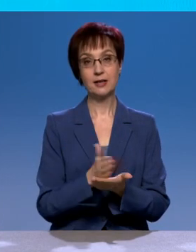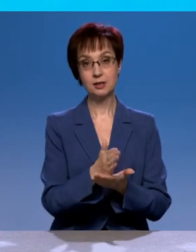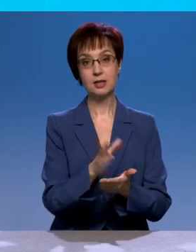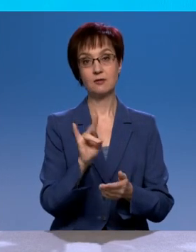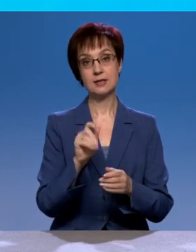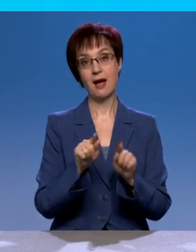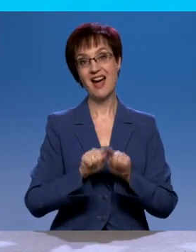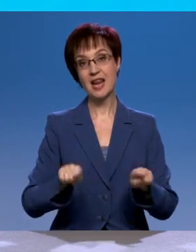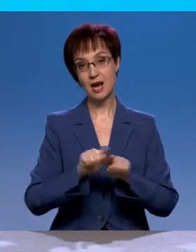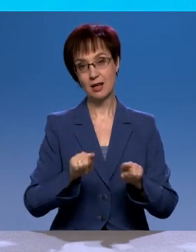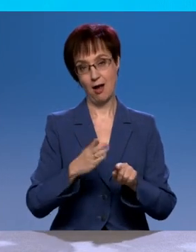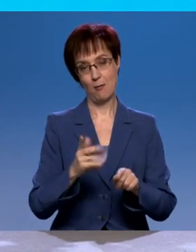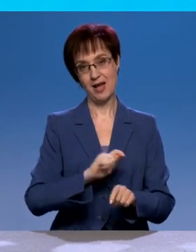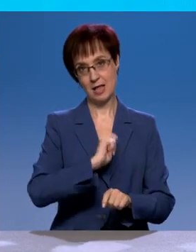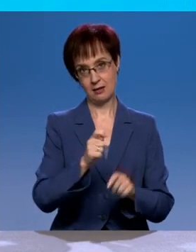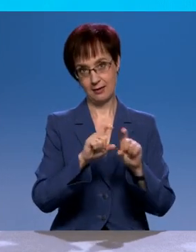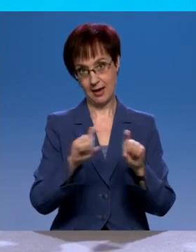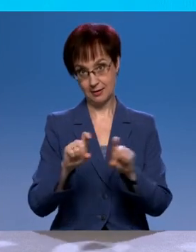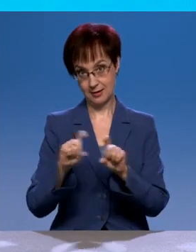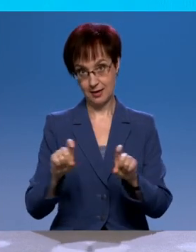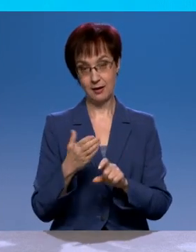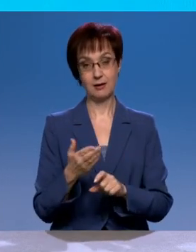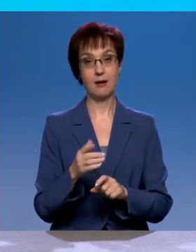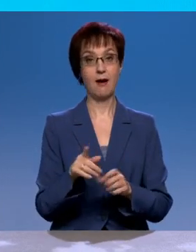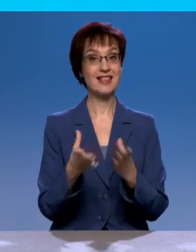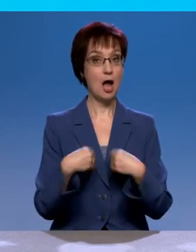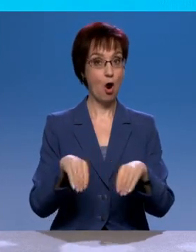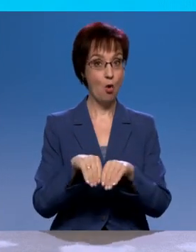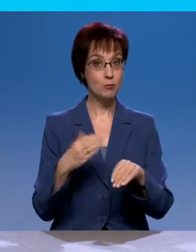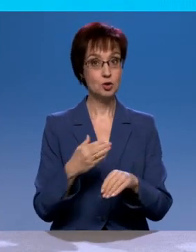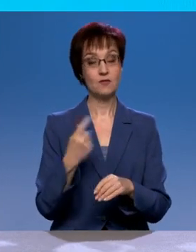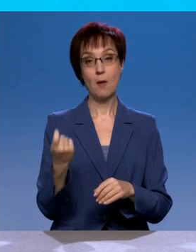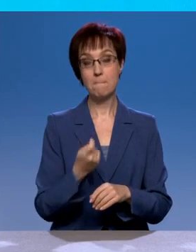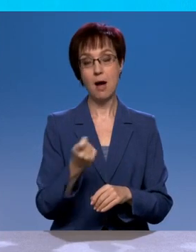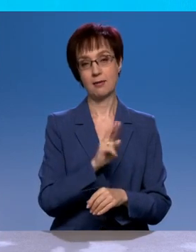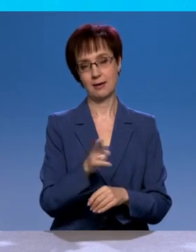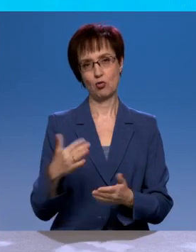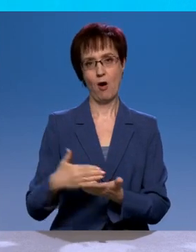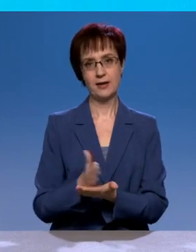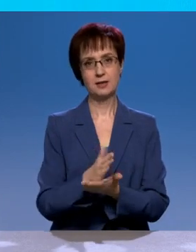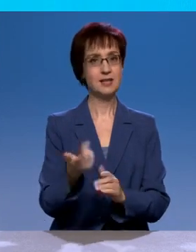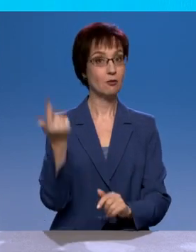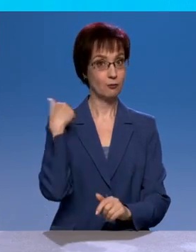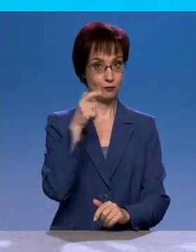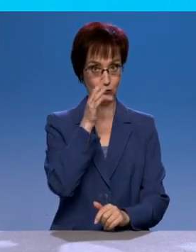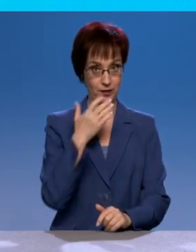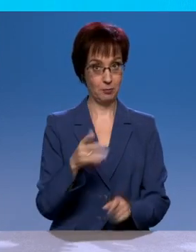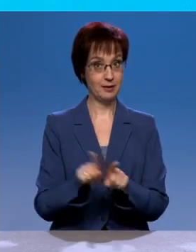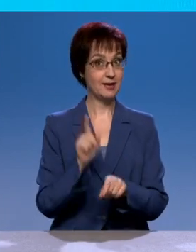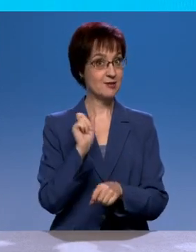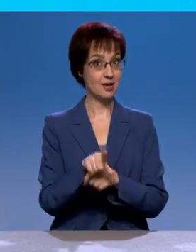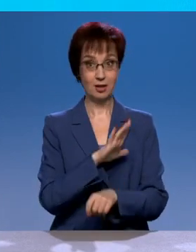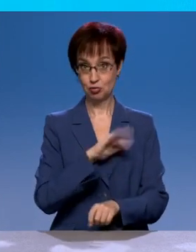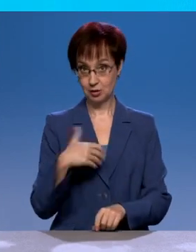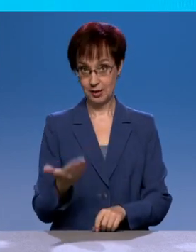на рейтинг, на общество. Мало кто ориентировался тогда, и не было таких задач, собственно, перед телевидением. Вот эти задачи появились. Логично,